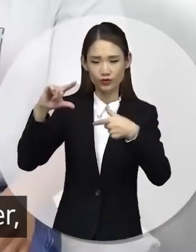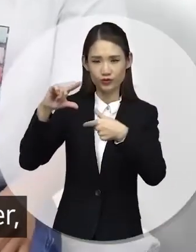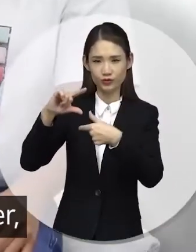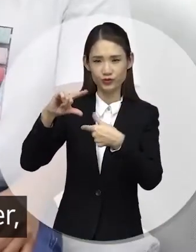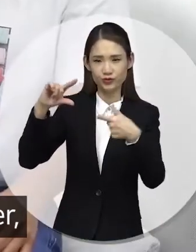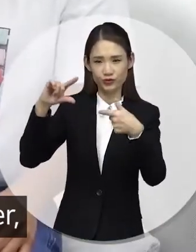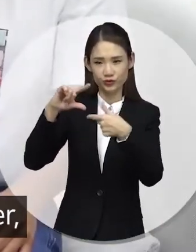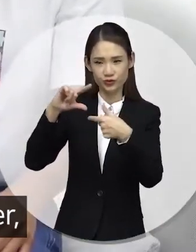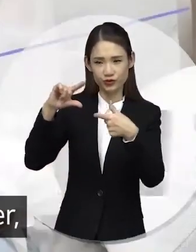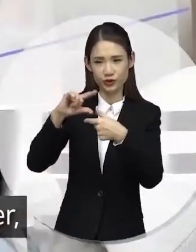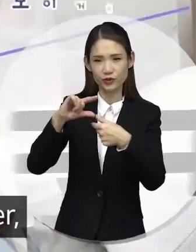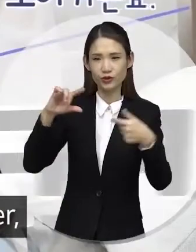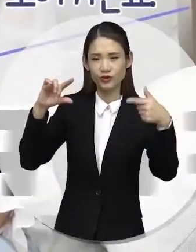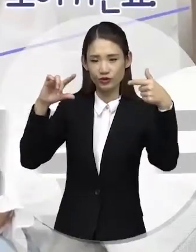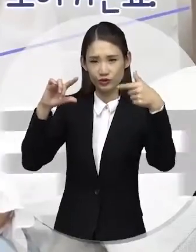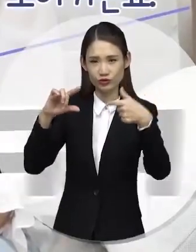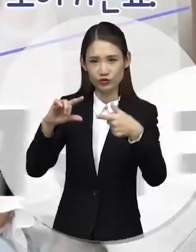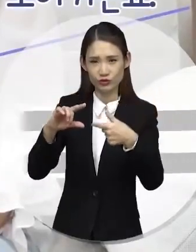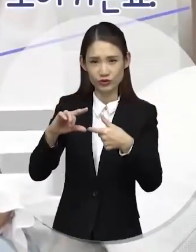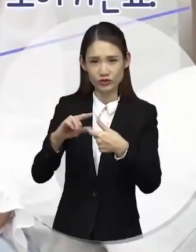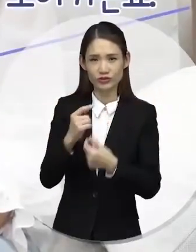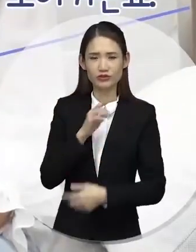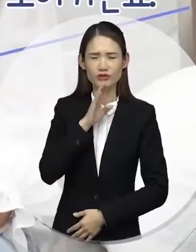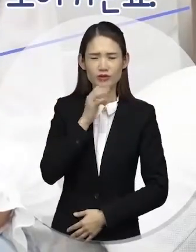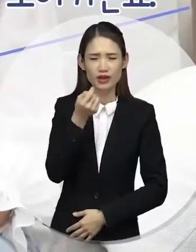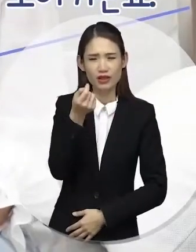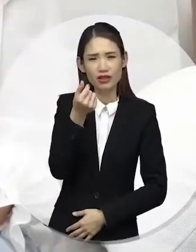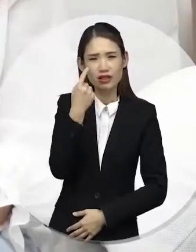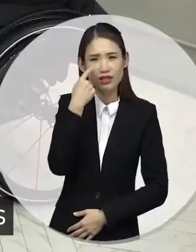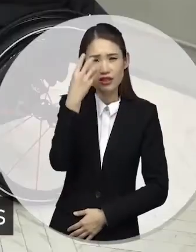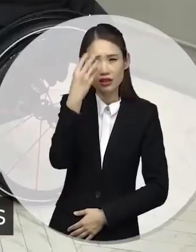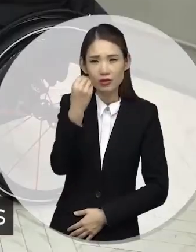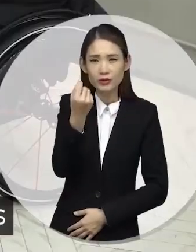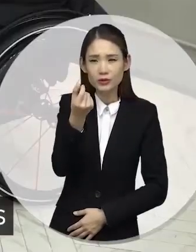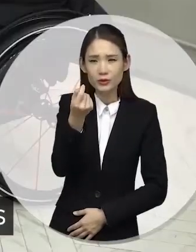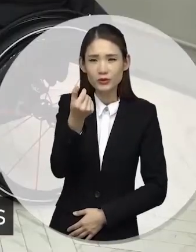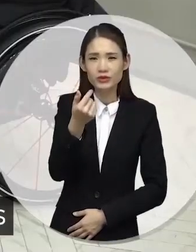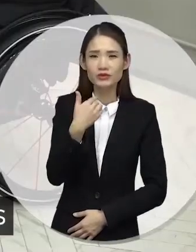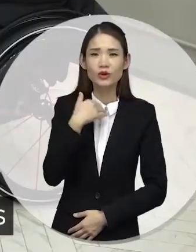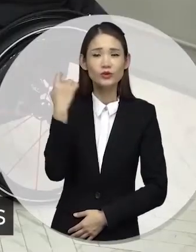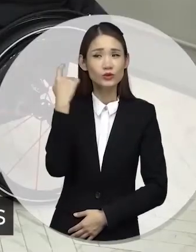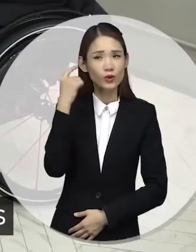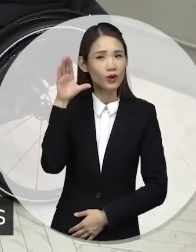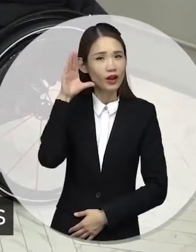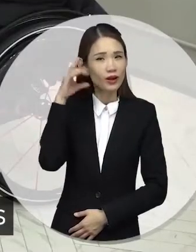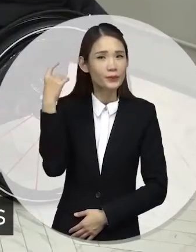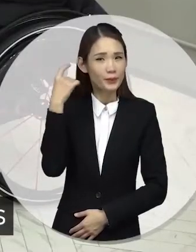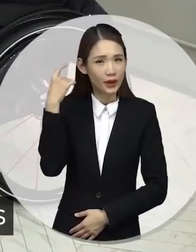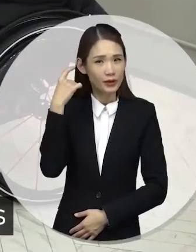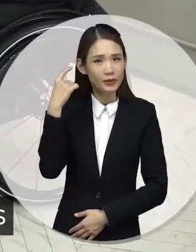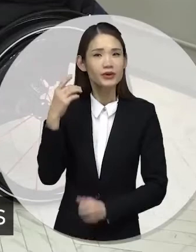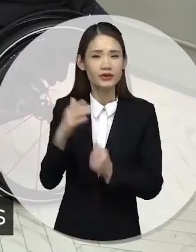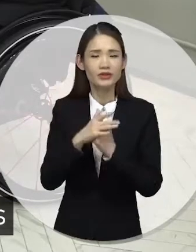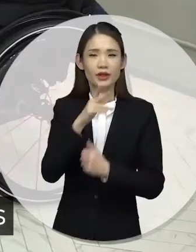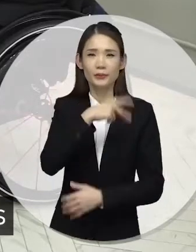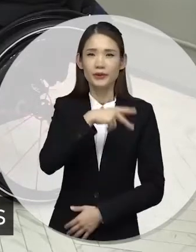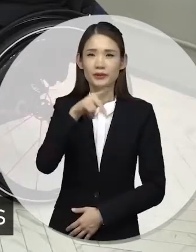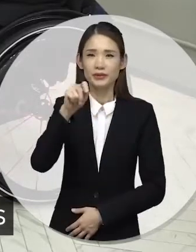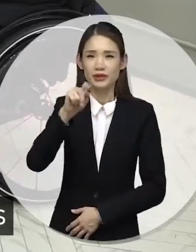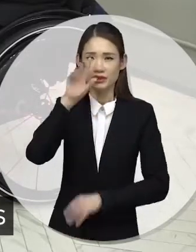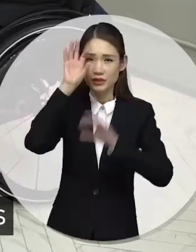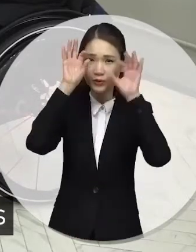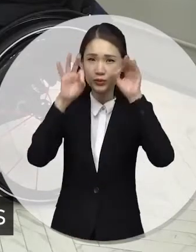하면서 이렇게 쭉 줄어드는데 그러면 진짜 요만큼 보이거든요. 저는 소리가 들리니까 그냥 PPT